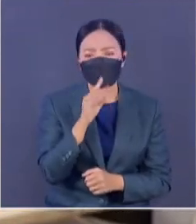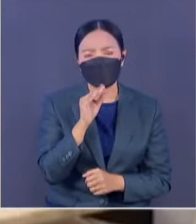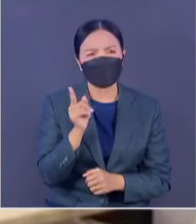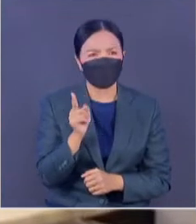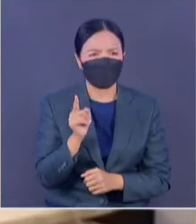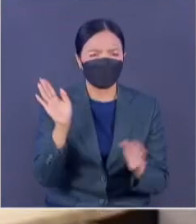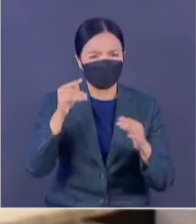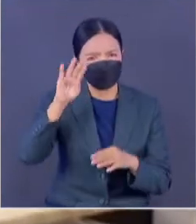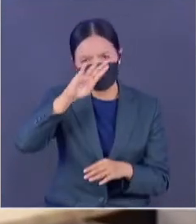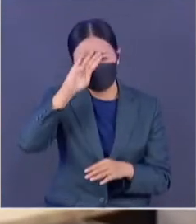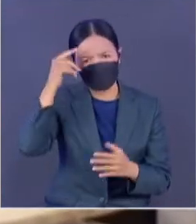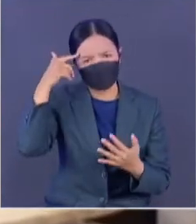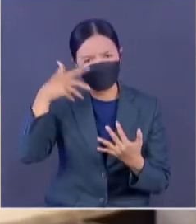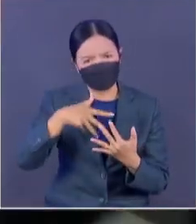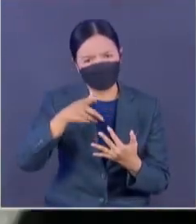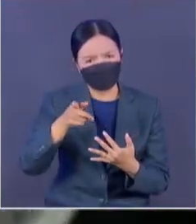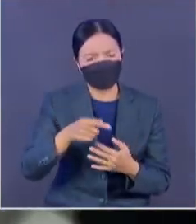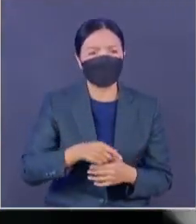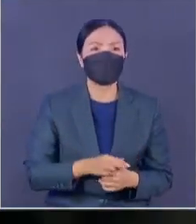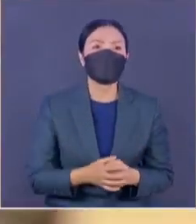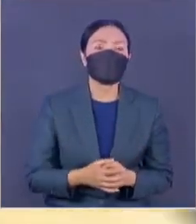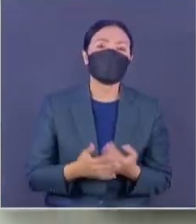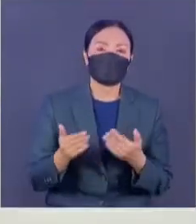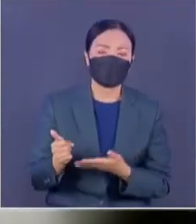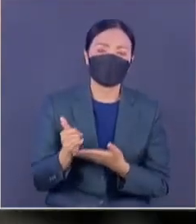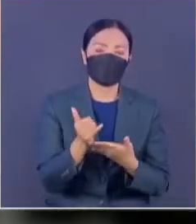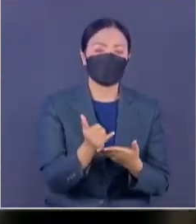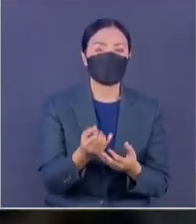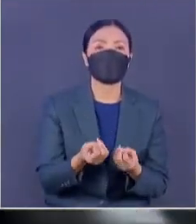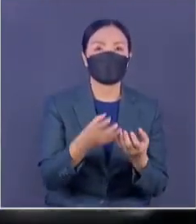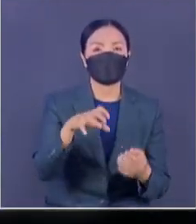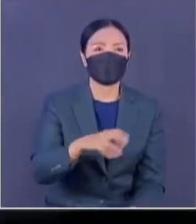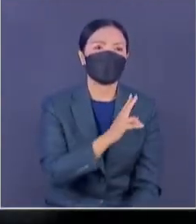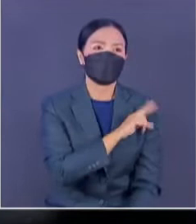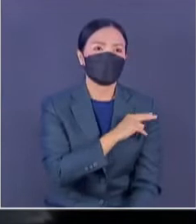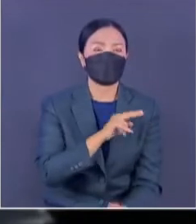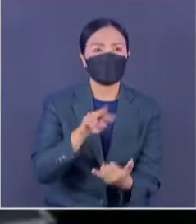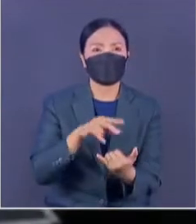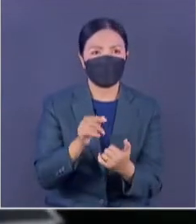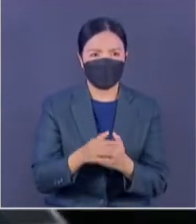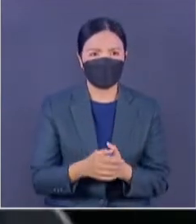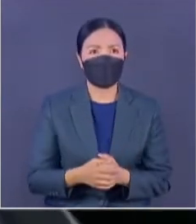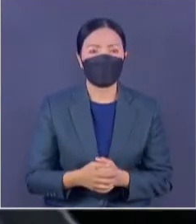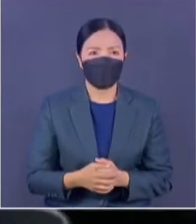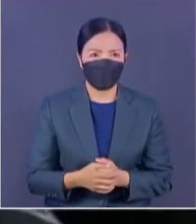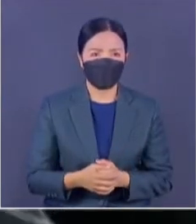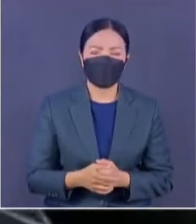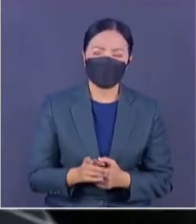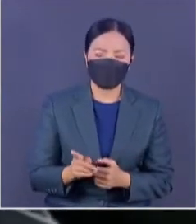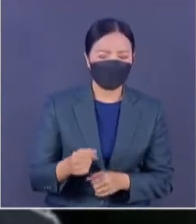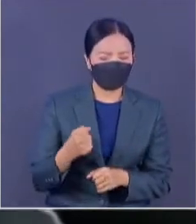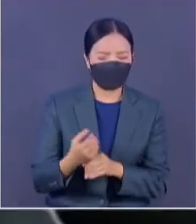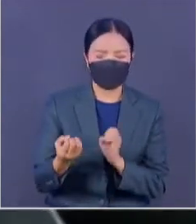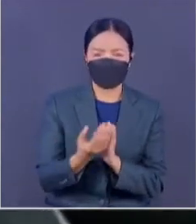มีอาการทางจิตอยู่หน่อยๆตอนนี้ก็อยู่ระหว่างส่งตัวไปตรวจที่โรงพยาบาลเบื้องต้นก็ได้มีการแจ้งข้อหาทำร้ายร่างก